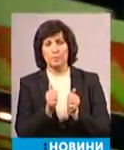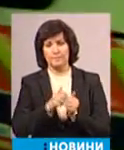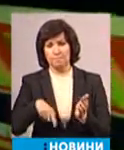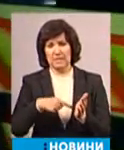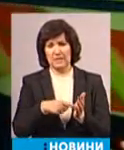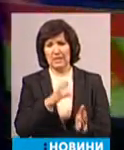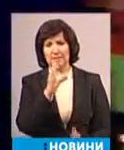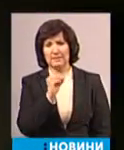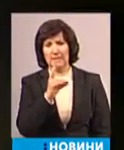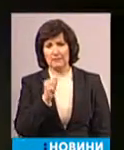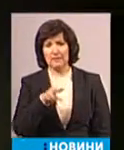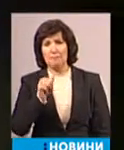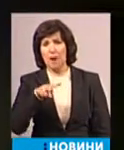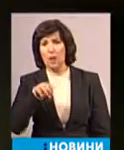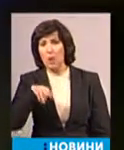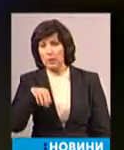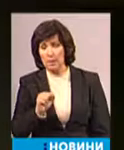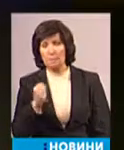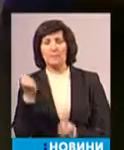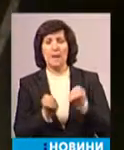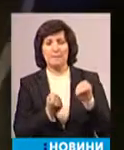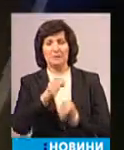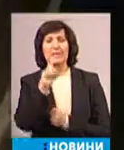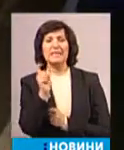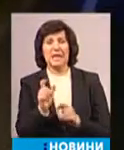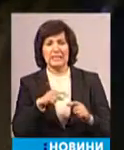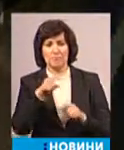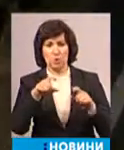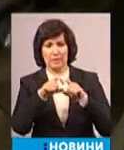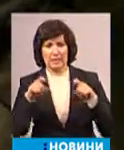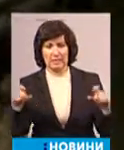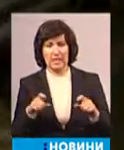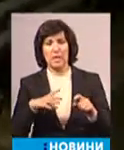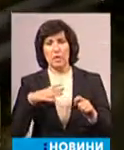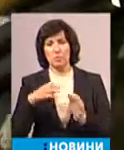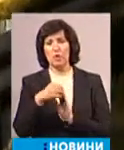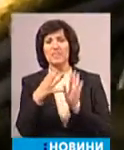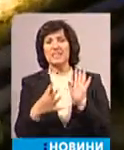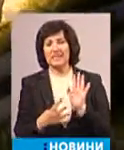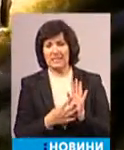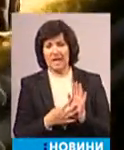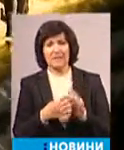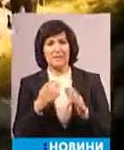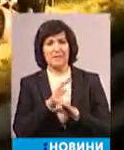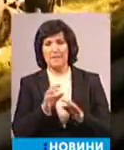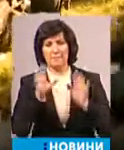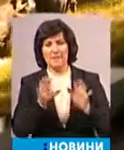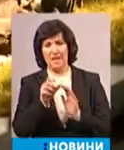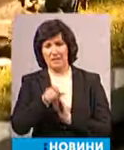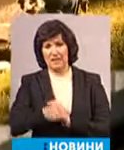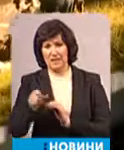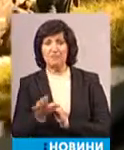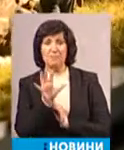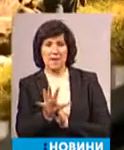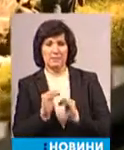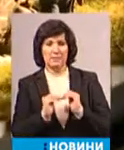містечка Санат-Палота. На машині італійські номерні знаки. У салоні було 19 нелегалів, 5 з них – діти. Всіх пасажирів